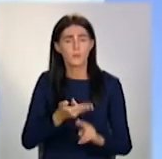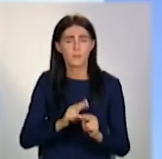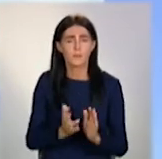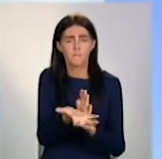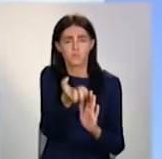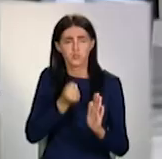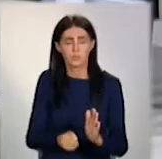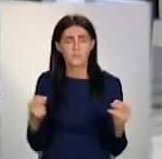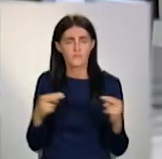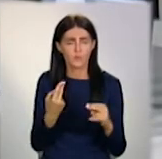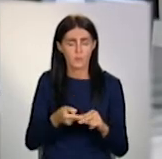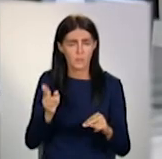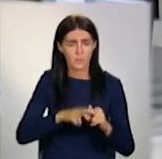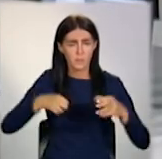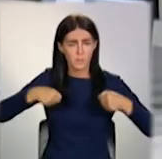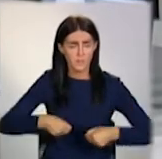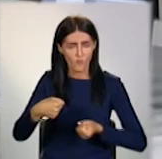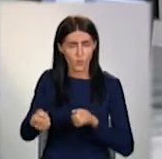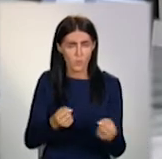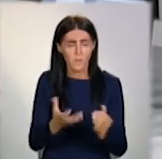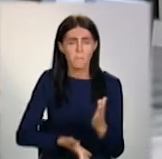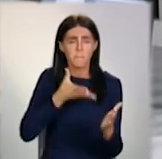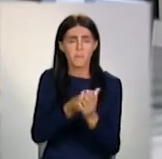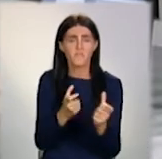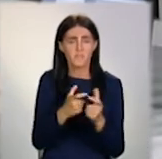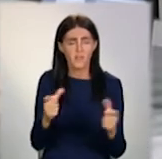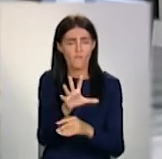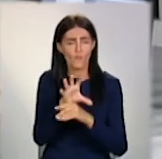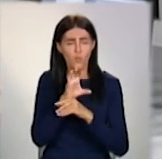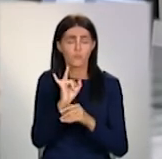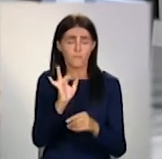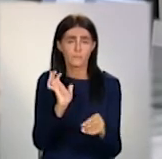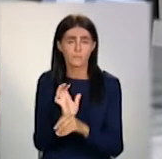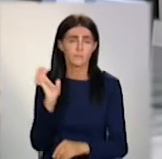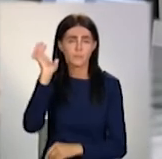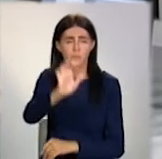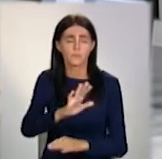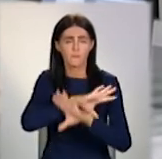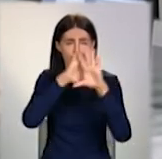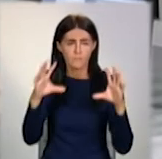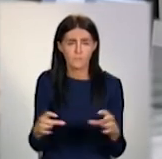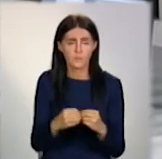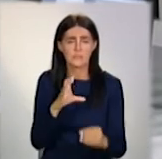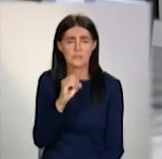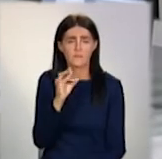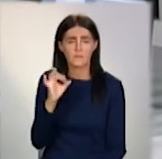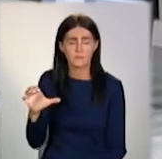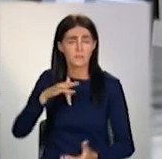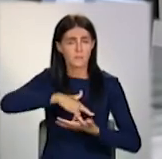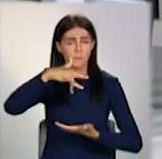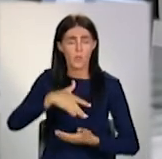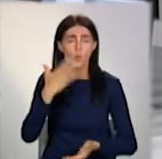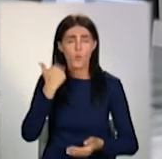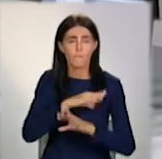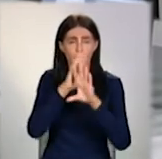це посвідчення водія, сплатити квитанцію, зробити фото і надіслати на обробку в сервісний центр. Після